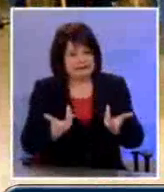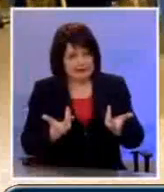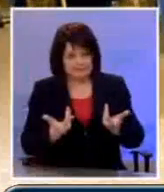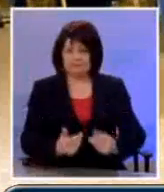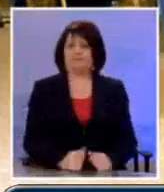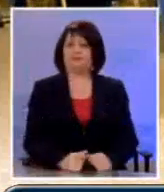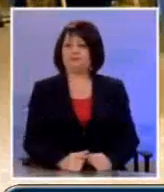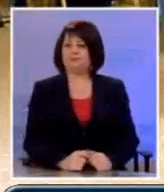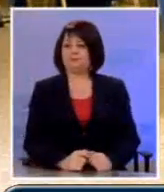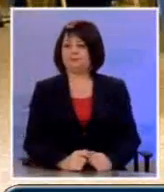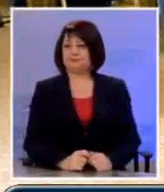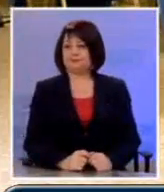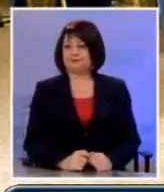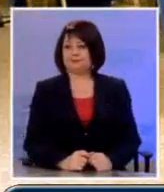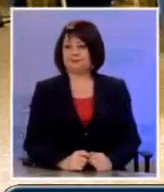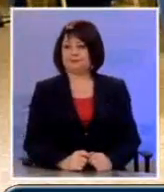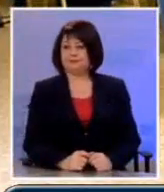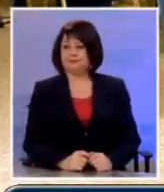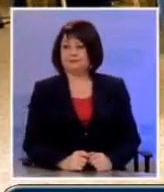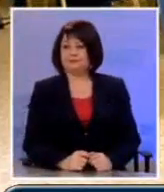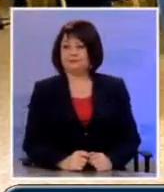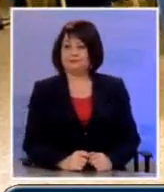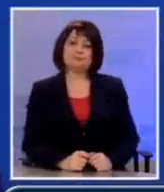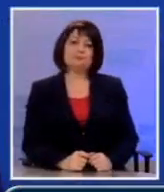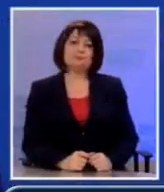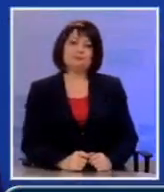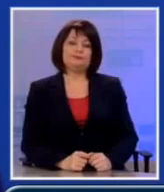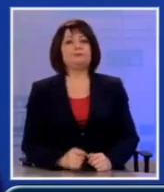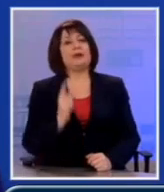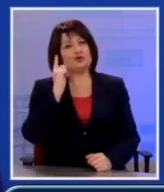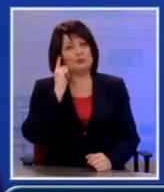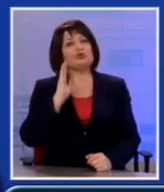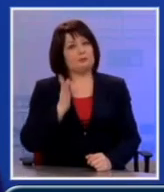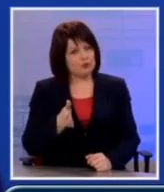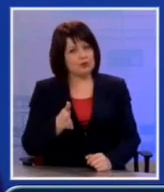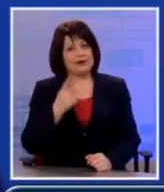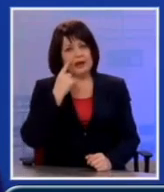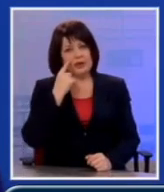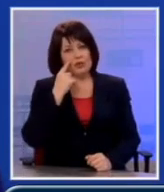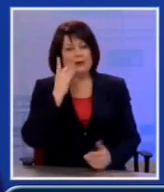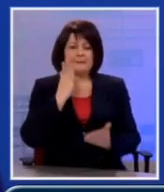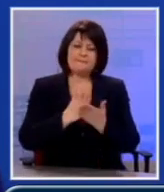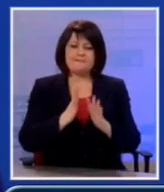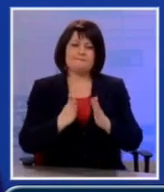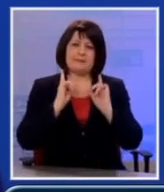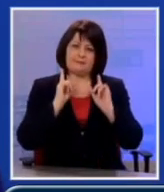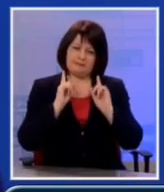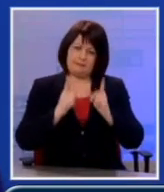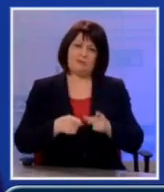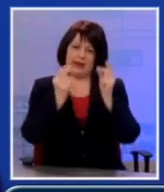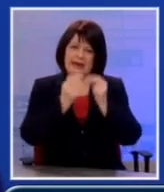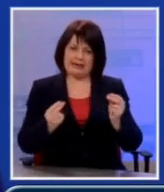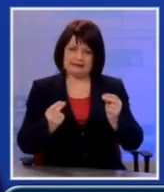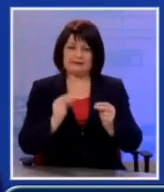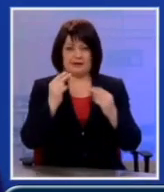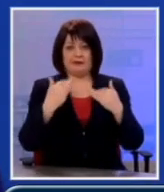Η λύση είναι, και νομίζω ότι θα μπορέσουμε να βρούμε ένα κοινό πεδίο. Η